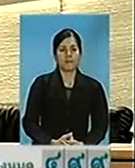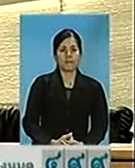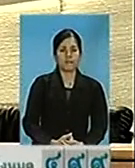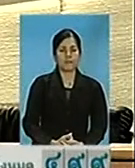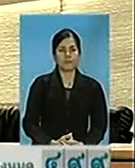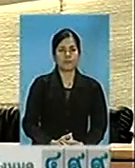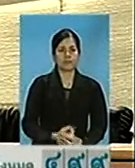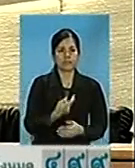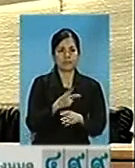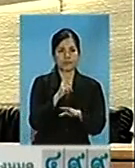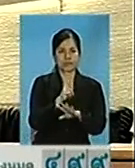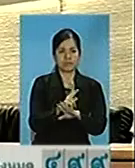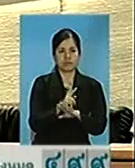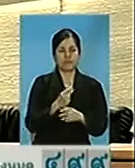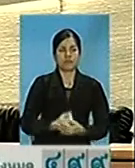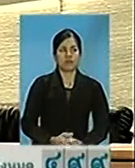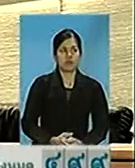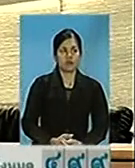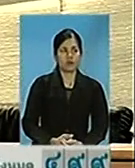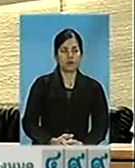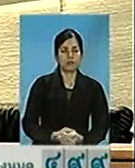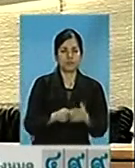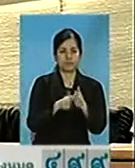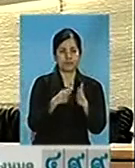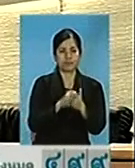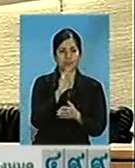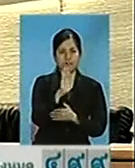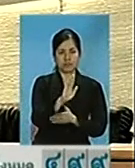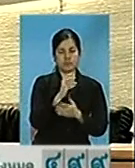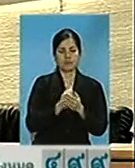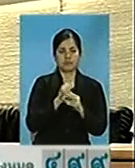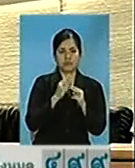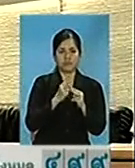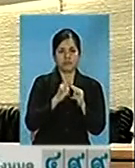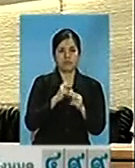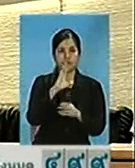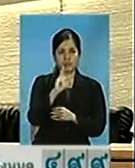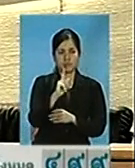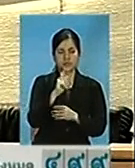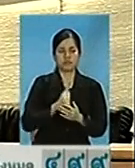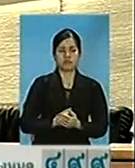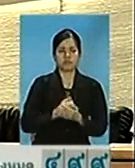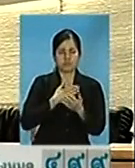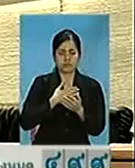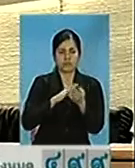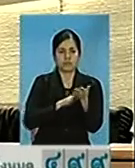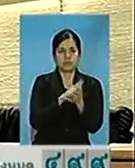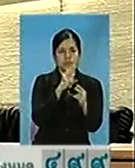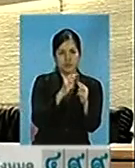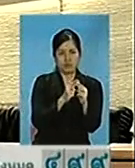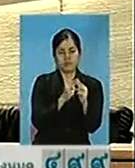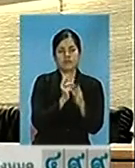ท่านประธานที่เคารพเหตุผลของท่านเชนเทือกสุบรรณขอประทานโทษที่ได้เอ่ยน